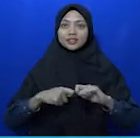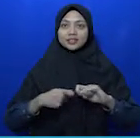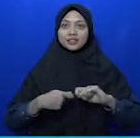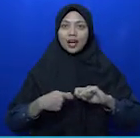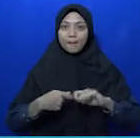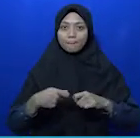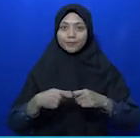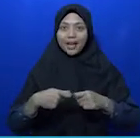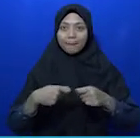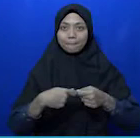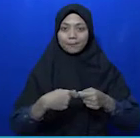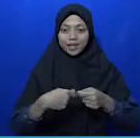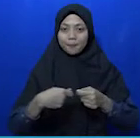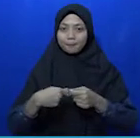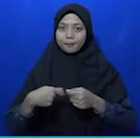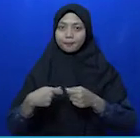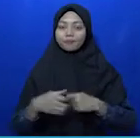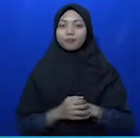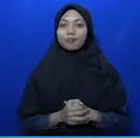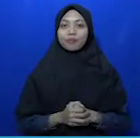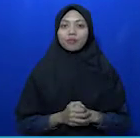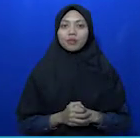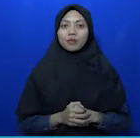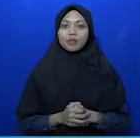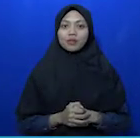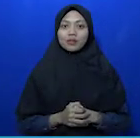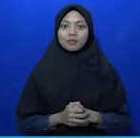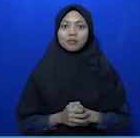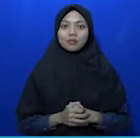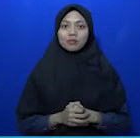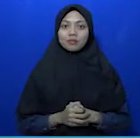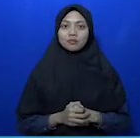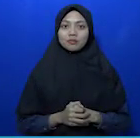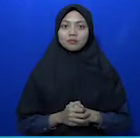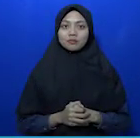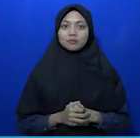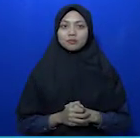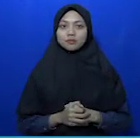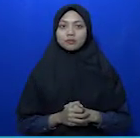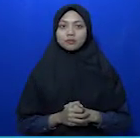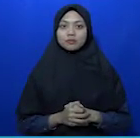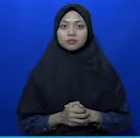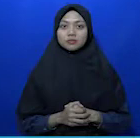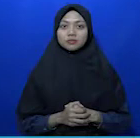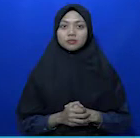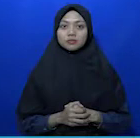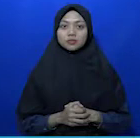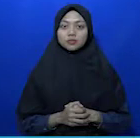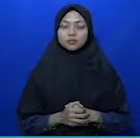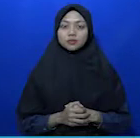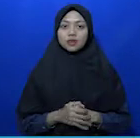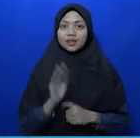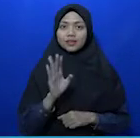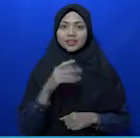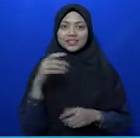Baik, rekan-rekan, sebelum kita mulai, mohon izin dulu kita akan menyanyikan